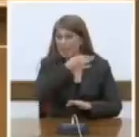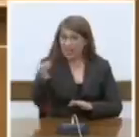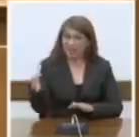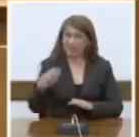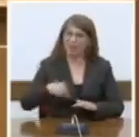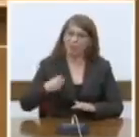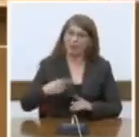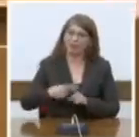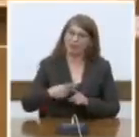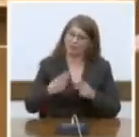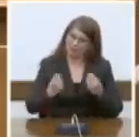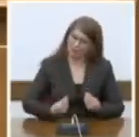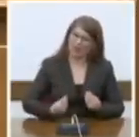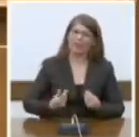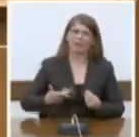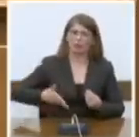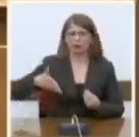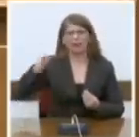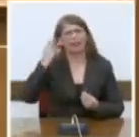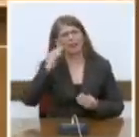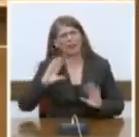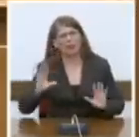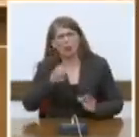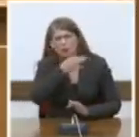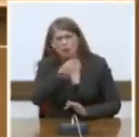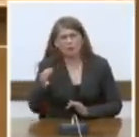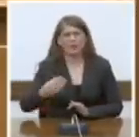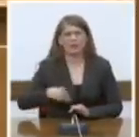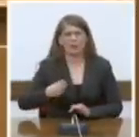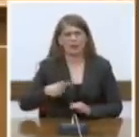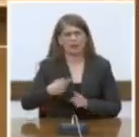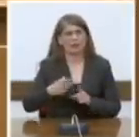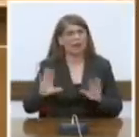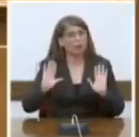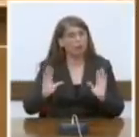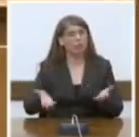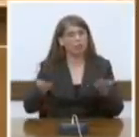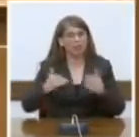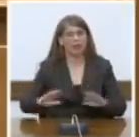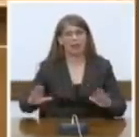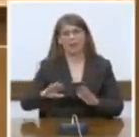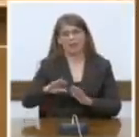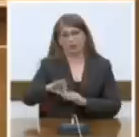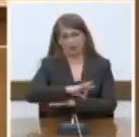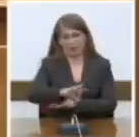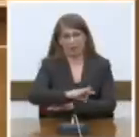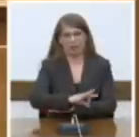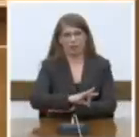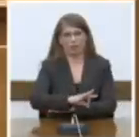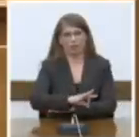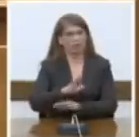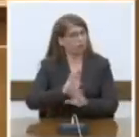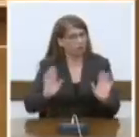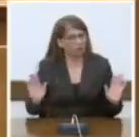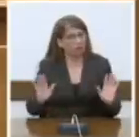Ναι, τα λέει ο κύριος Μητσοτάκης, τώρα έφυγε βέβαια, δεν τα ακούει, αλλά πώς μιλάς για πράσινη Ελλάδα, όταν δεν έχει σχεδιασμό για την ενέργεια και το κλίμα, που είναι η βάση της μετάβασης. Ταυτόχρονα,